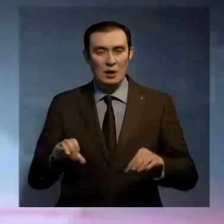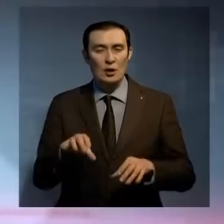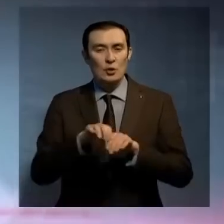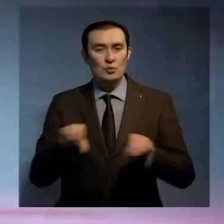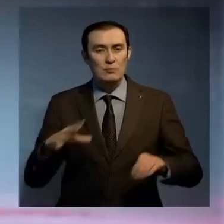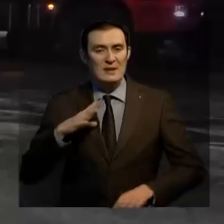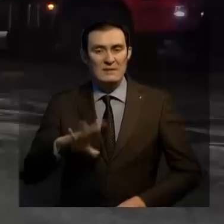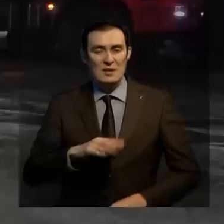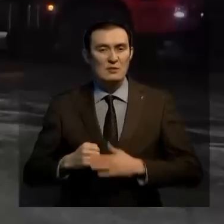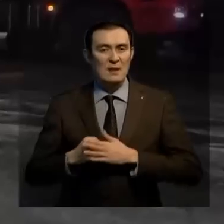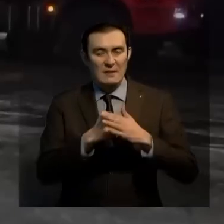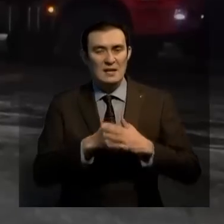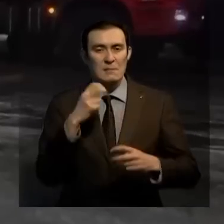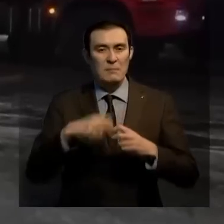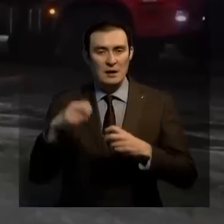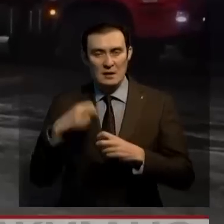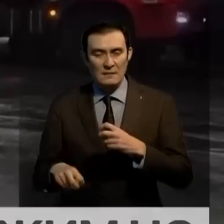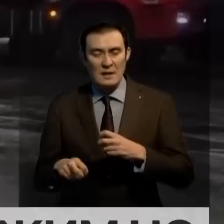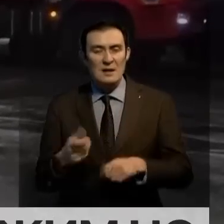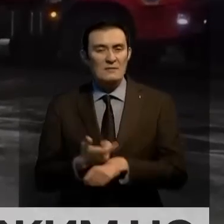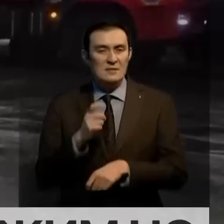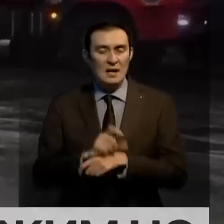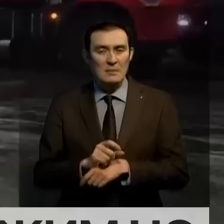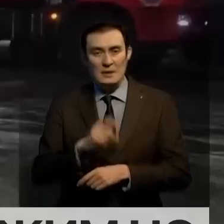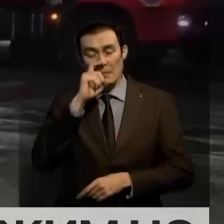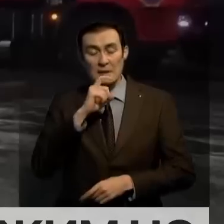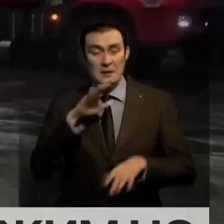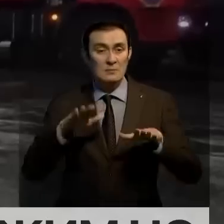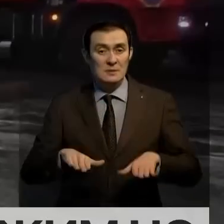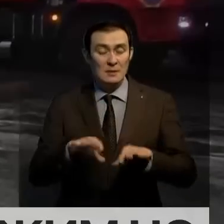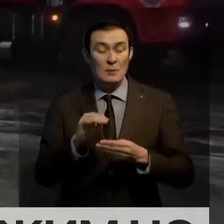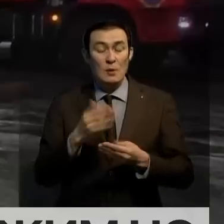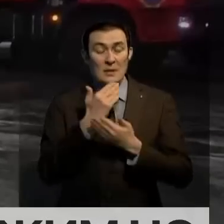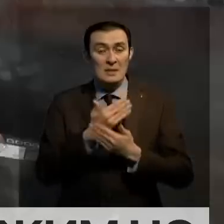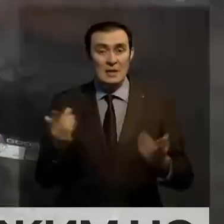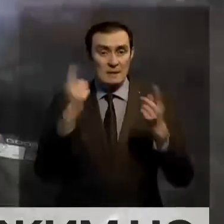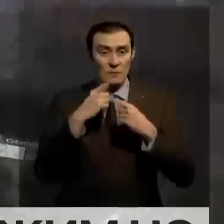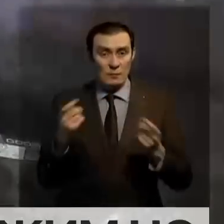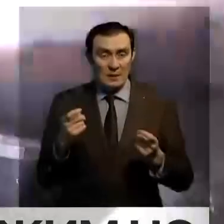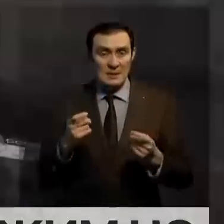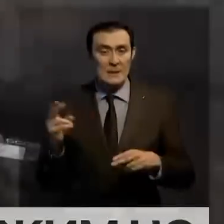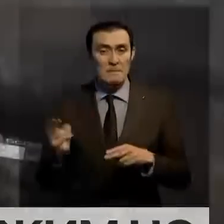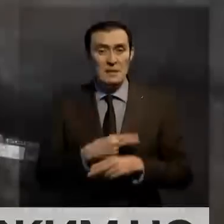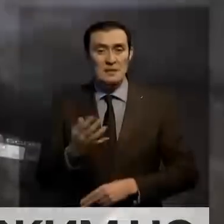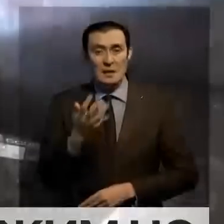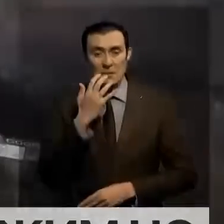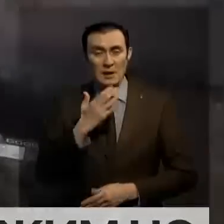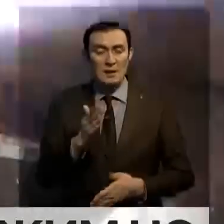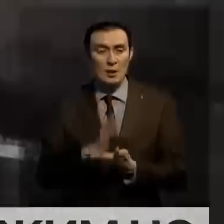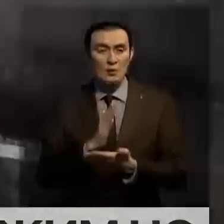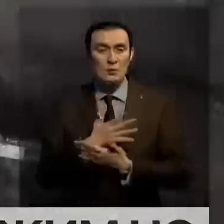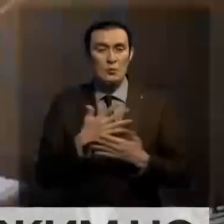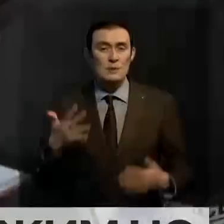не выдерживают давления и порывы случаются в самых непредсказуемых местах. По последней информации, без отопления остаются